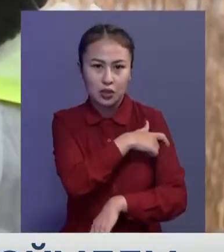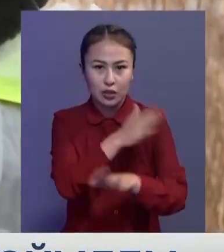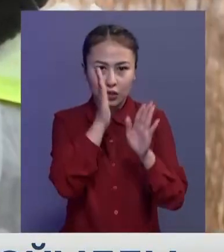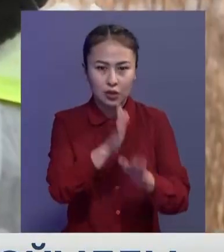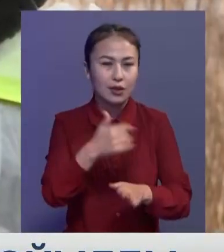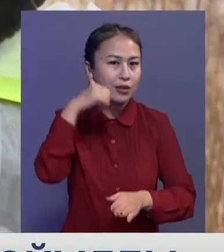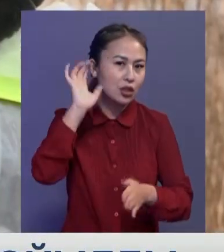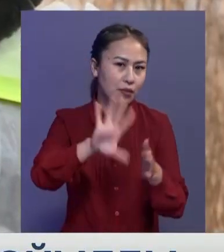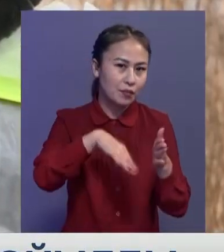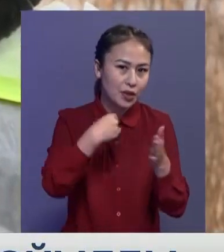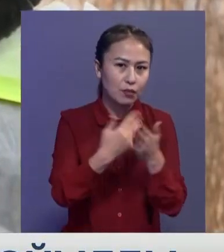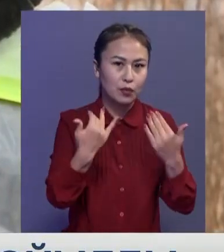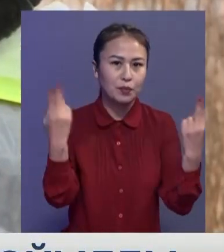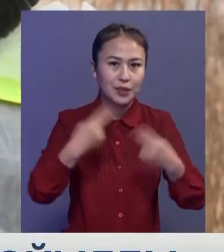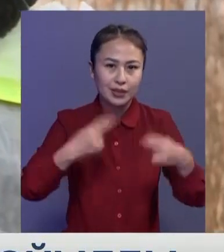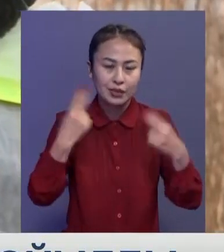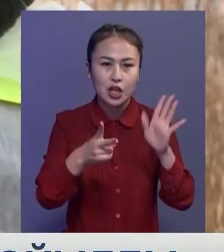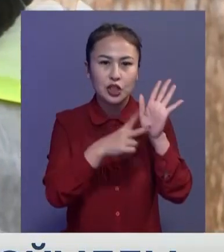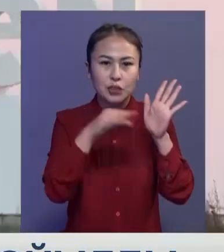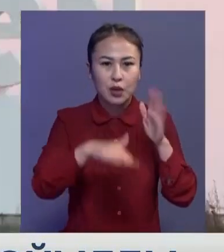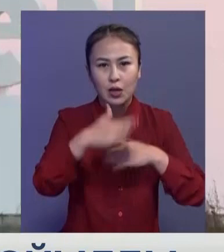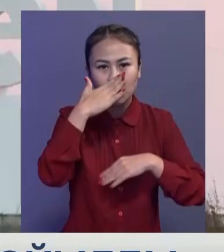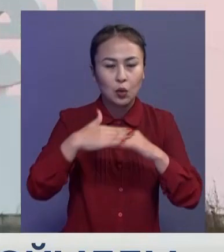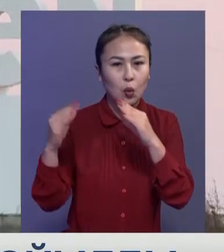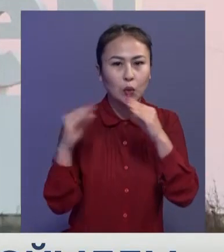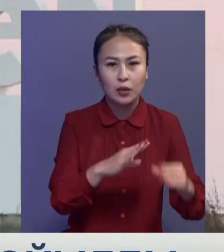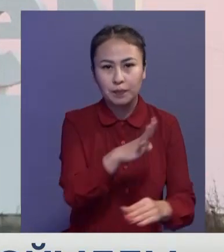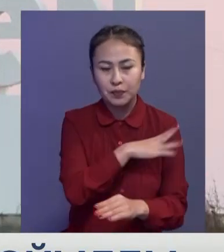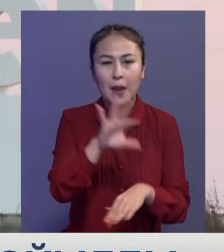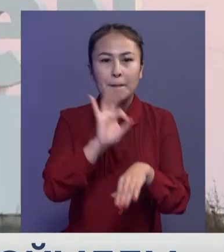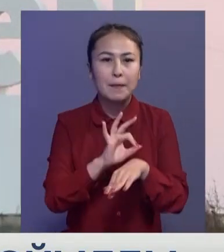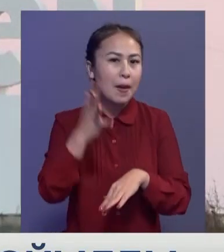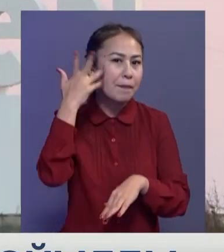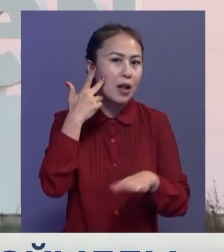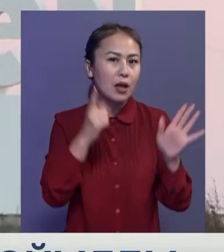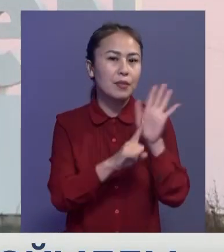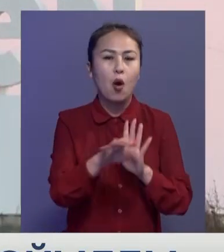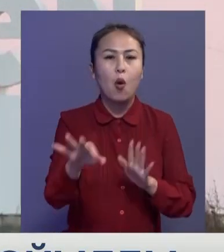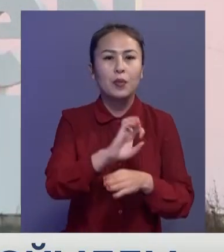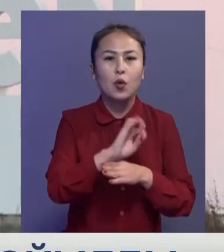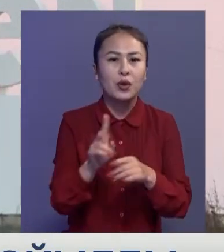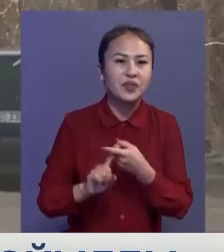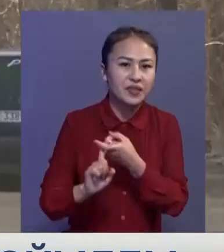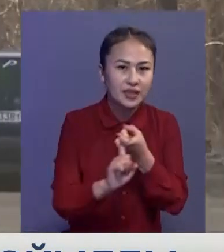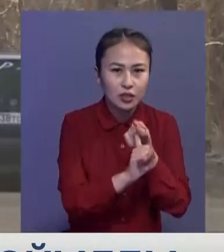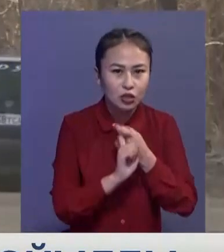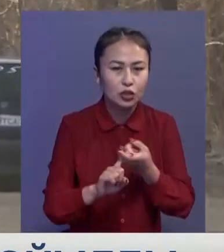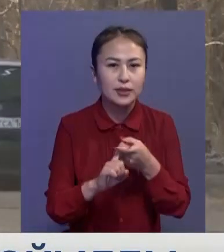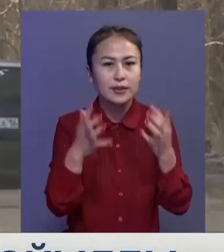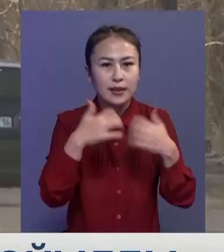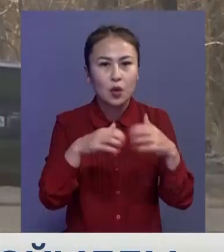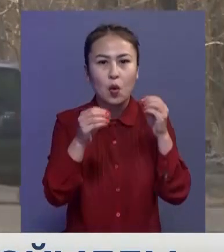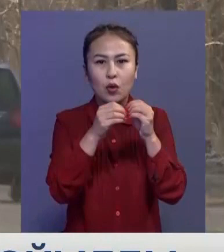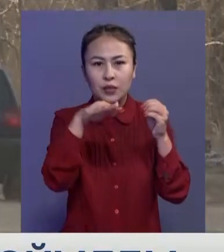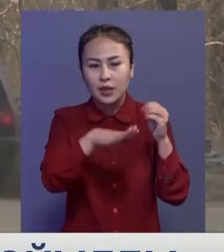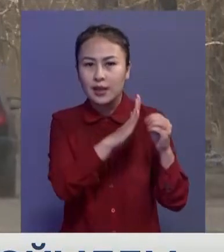етеді. Кешелі бері бұл бекеттерден 7000-ға жуық көлік өткен екен. Пандемия басталғалы бері облыста коронавирус инфекциясын жұқтырғандар